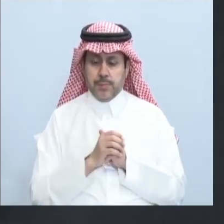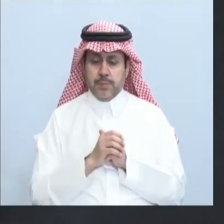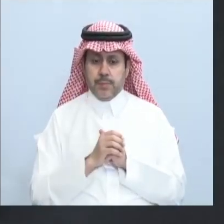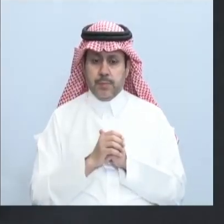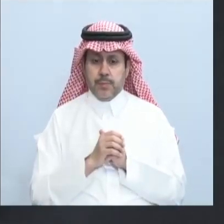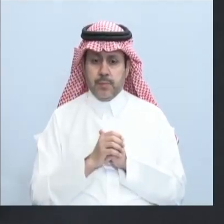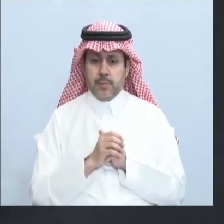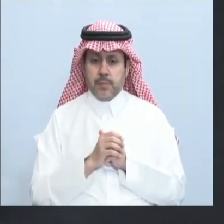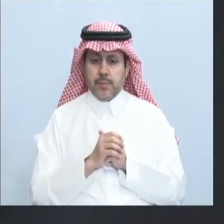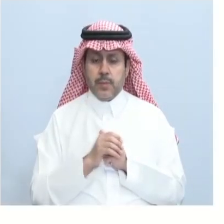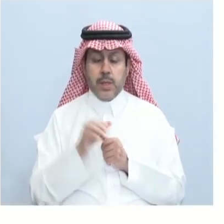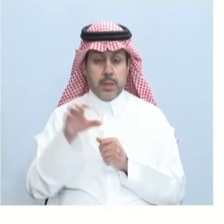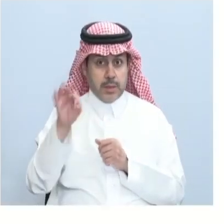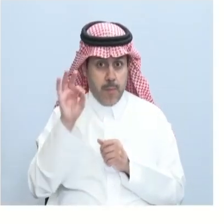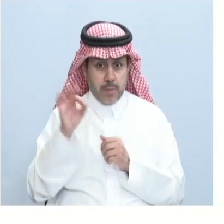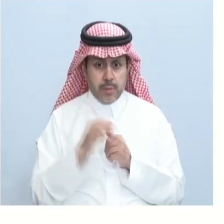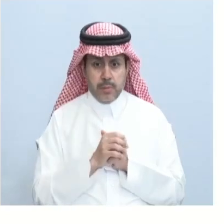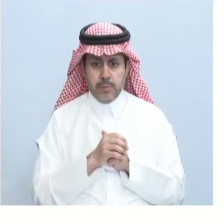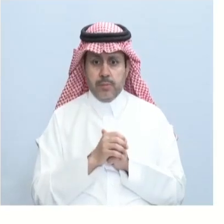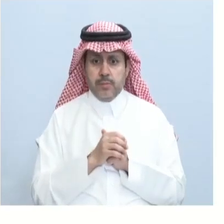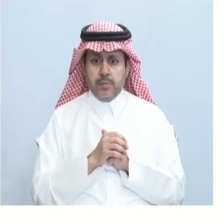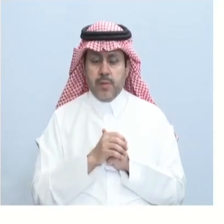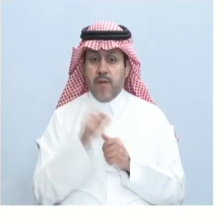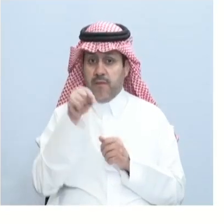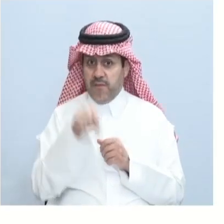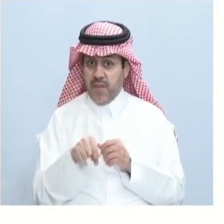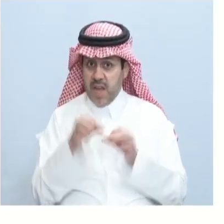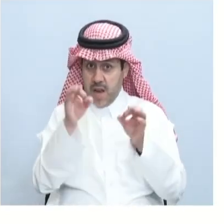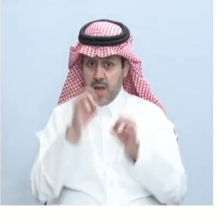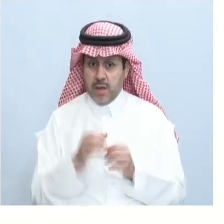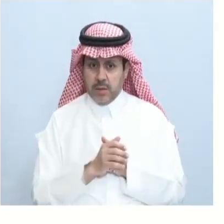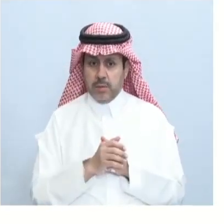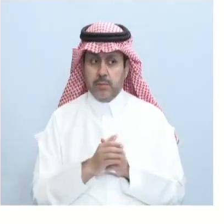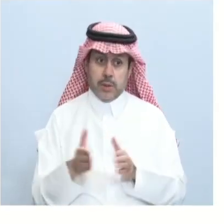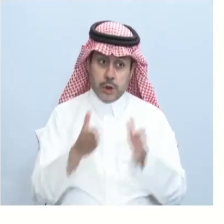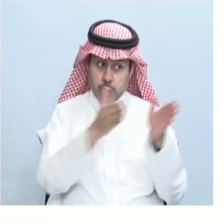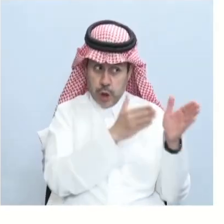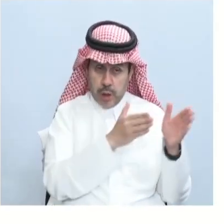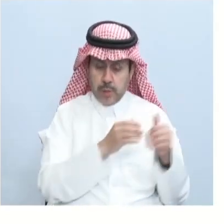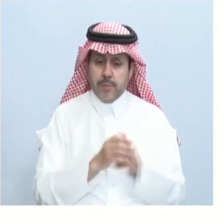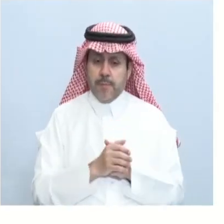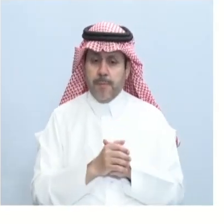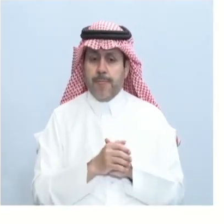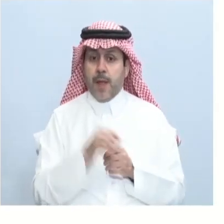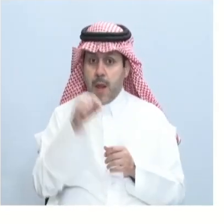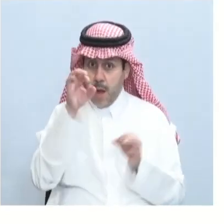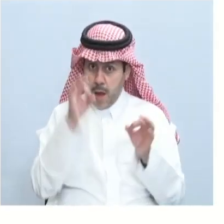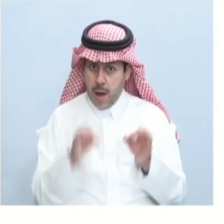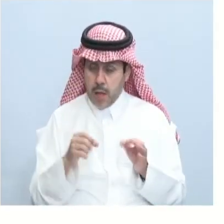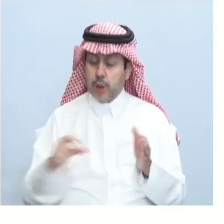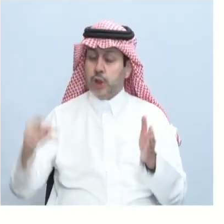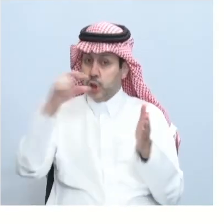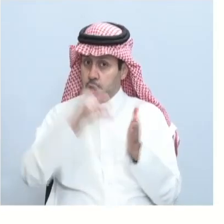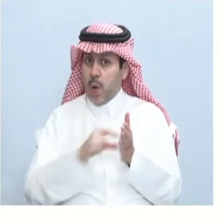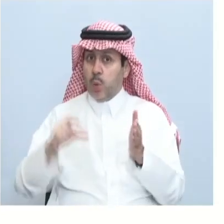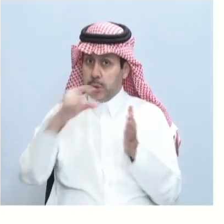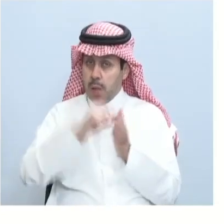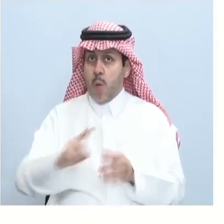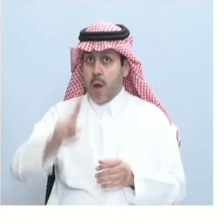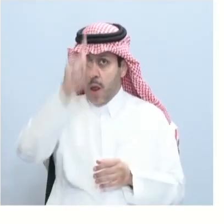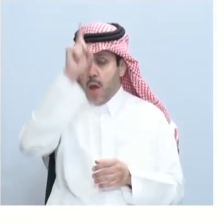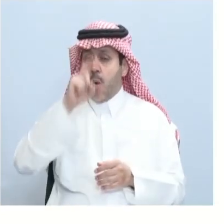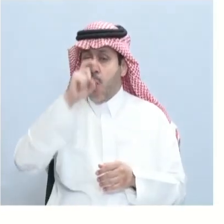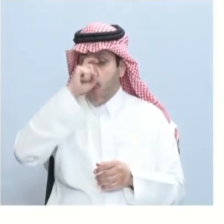الايمان استنبط في الايات اشاره الى ان الدعوه الى الله